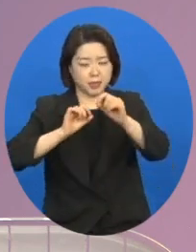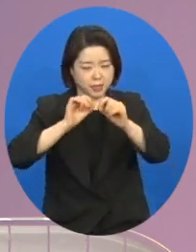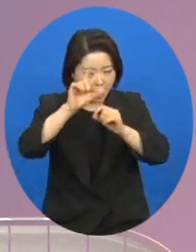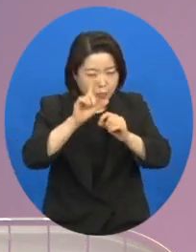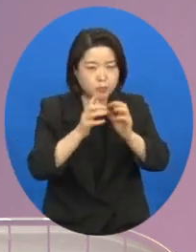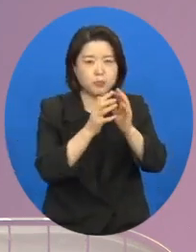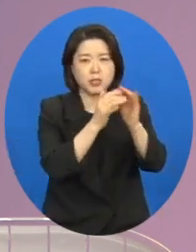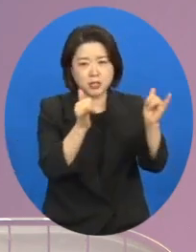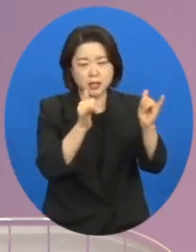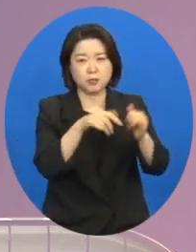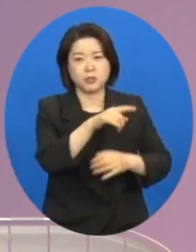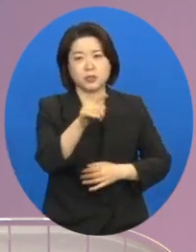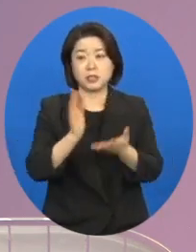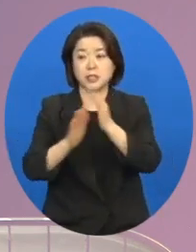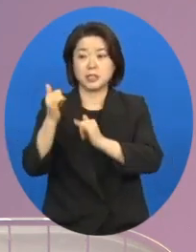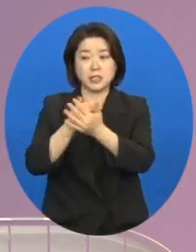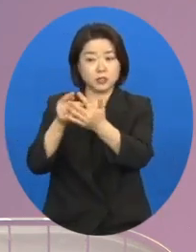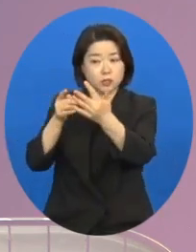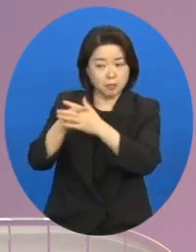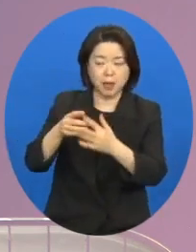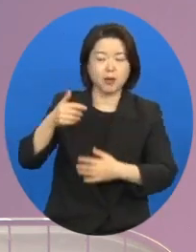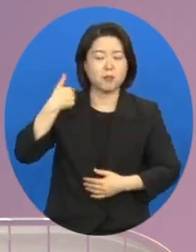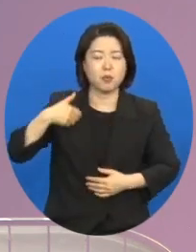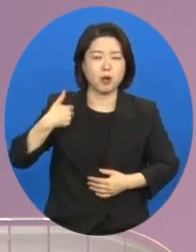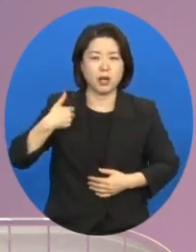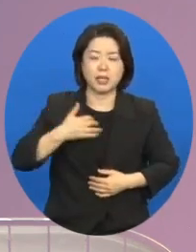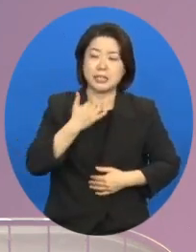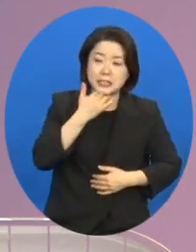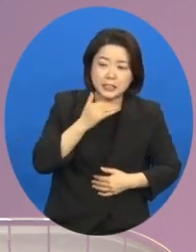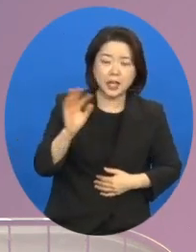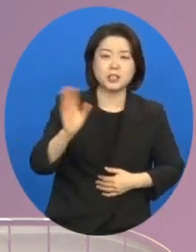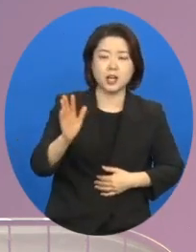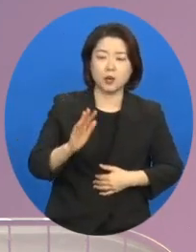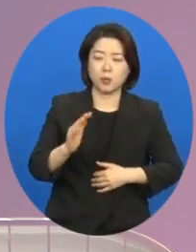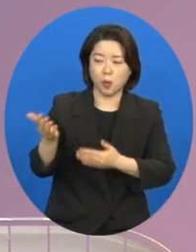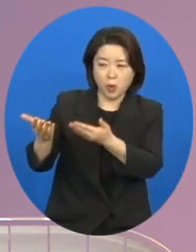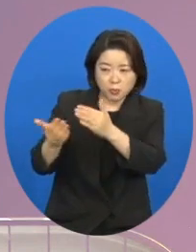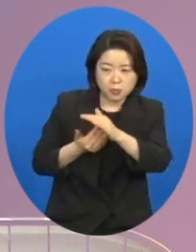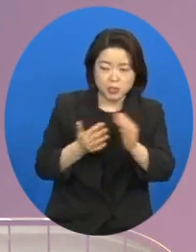예수님을 알아보지 못하고 기다리지 않았고 그를 영접하지